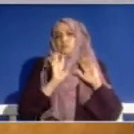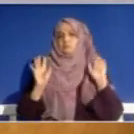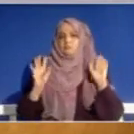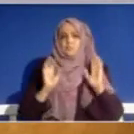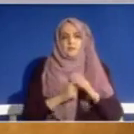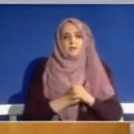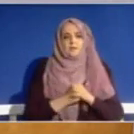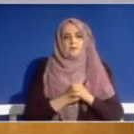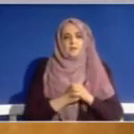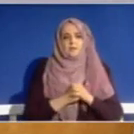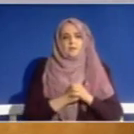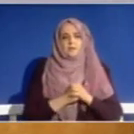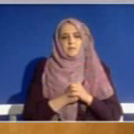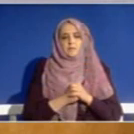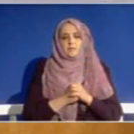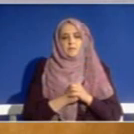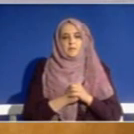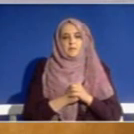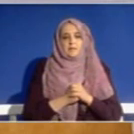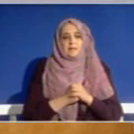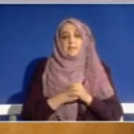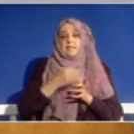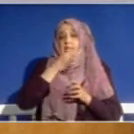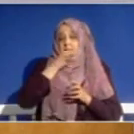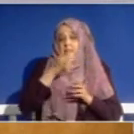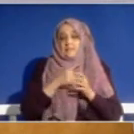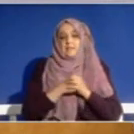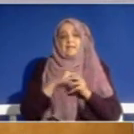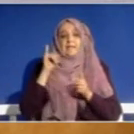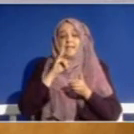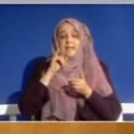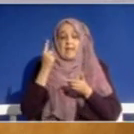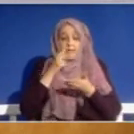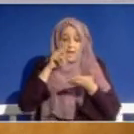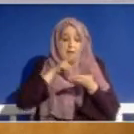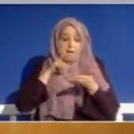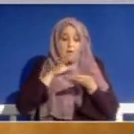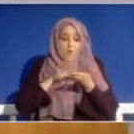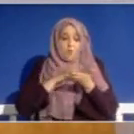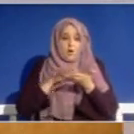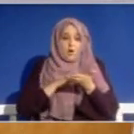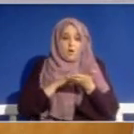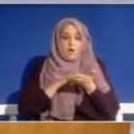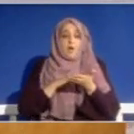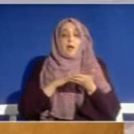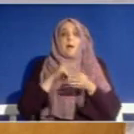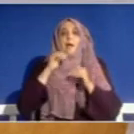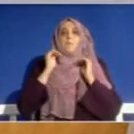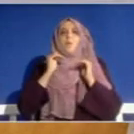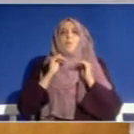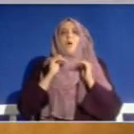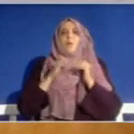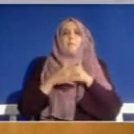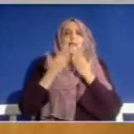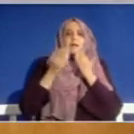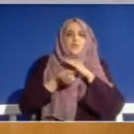من ابتداء. ثانيا قال السادة المالكية إذا قرأ الإنسان القرآن وصادف في هذه الأوقات الصبح